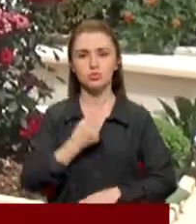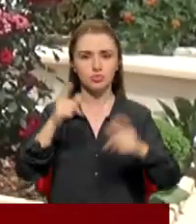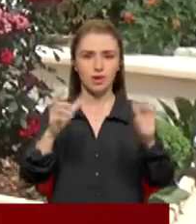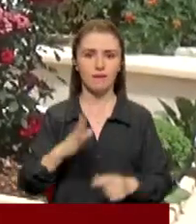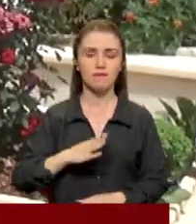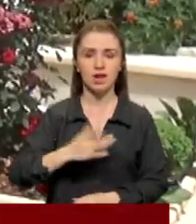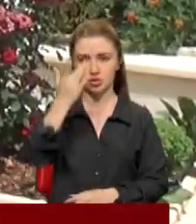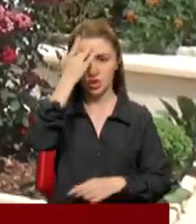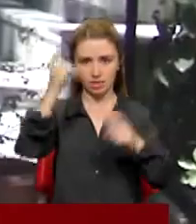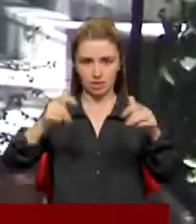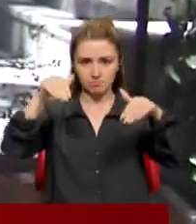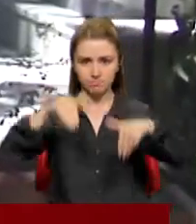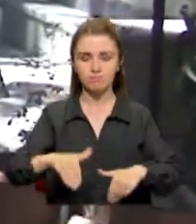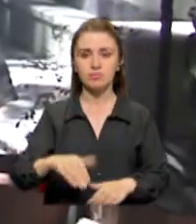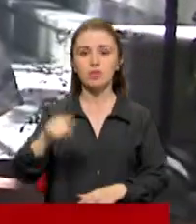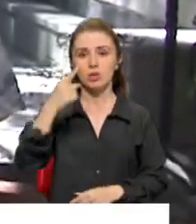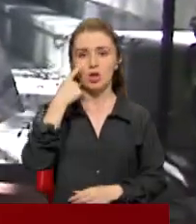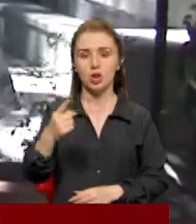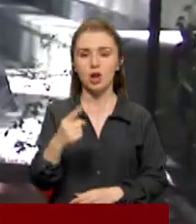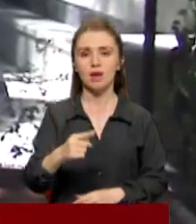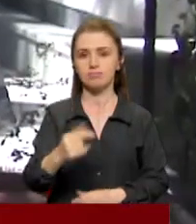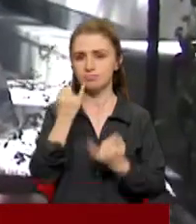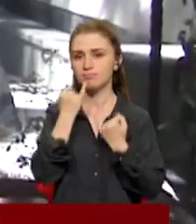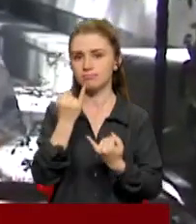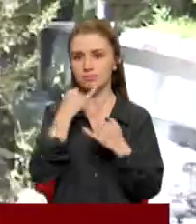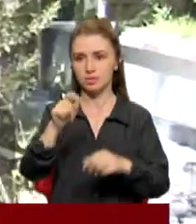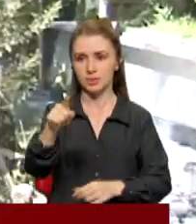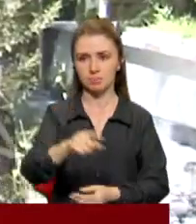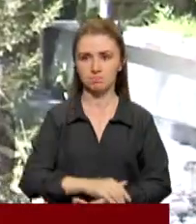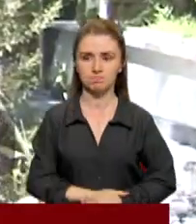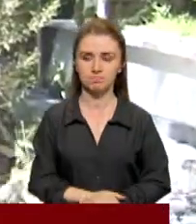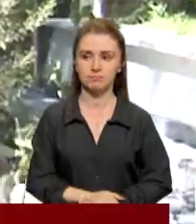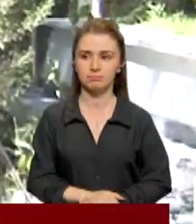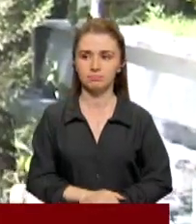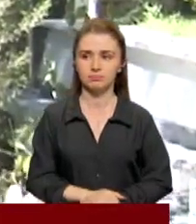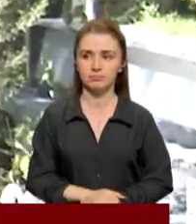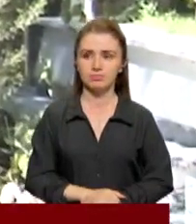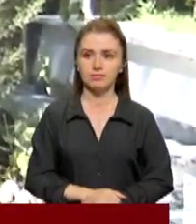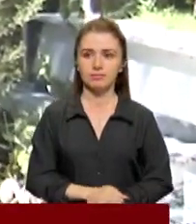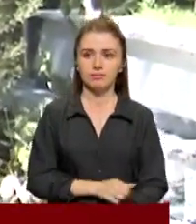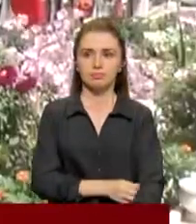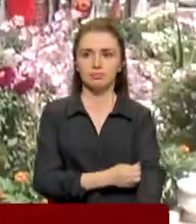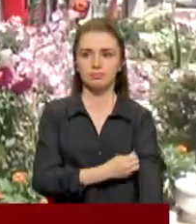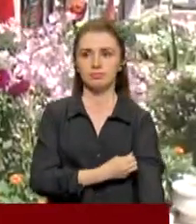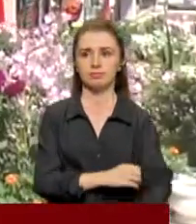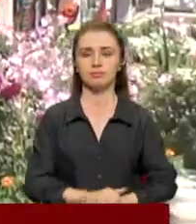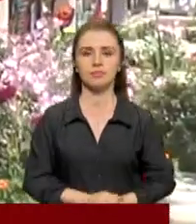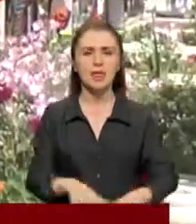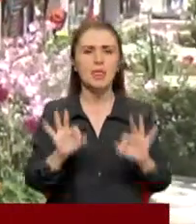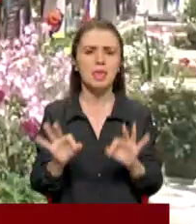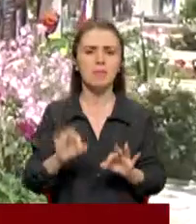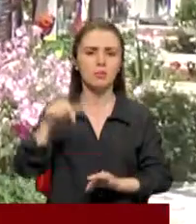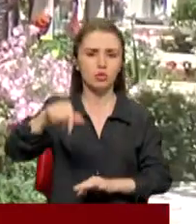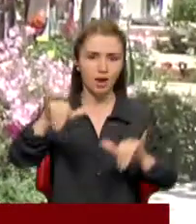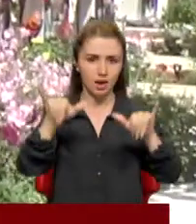yerlerse şehitliklerdi. Arife gününde kabir ziyaretleri de yapıldı. Her bayram bu şekilde. Her bayram olduğu gibi